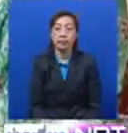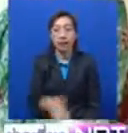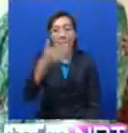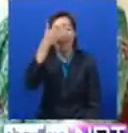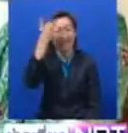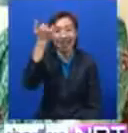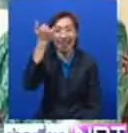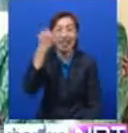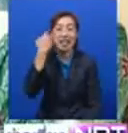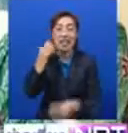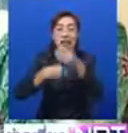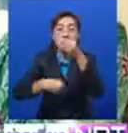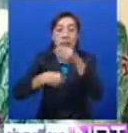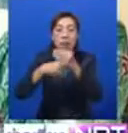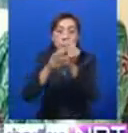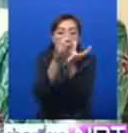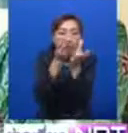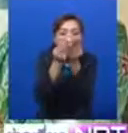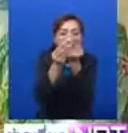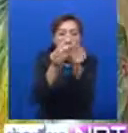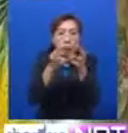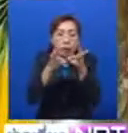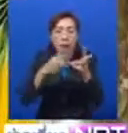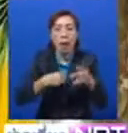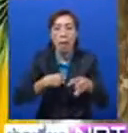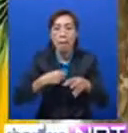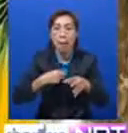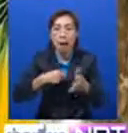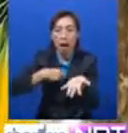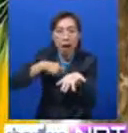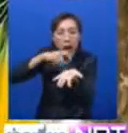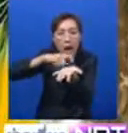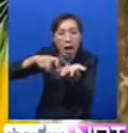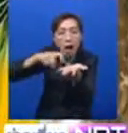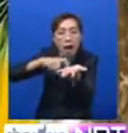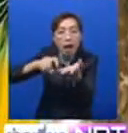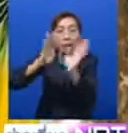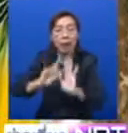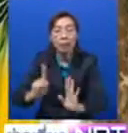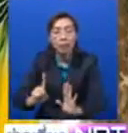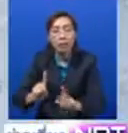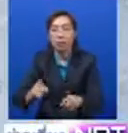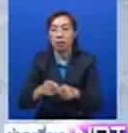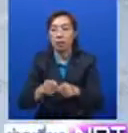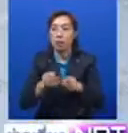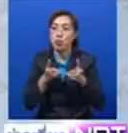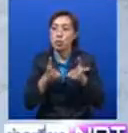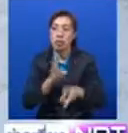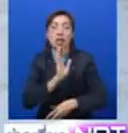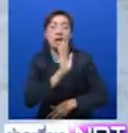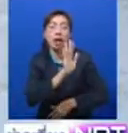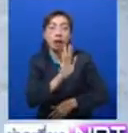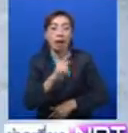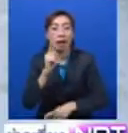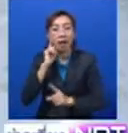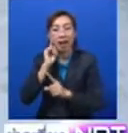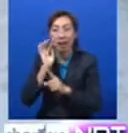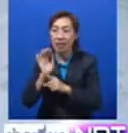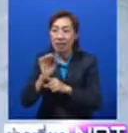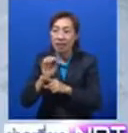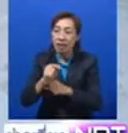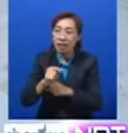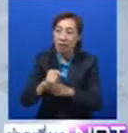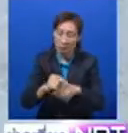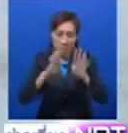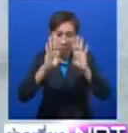คะกับอีกหนึ่งอย่างกับการเรียนรู้วิธีการทำผ้าปาเต๊ะเป็นการทำแบบเฉพาะตัวพิถีพิถันและใส่ใจในการทำลวดลาย